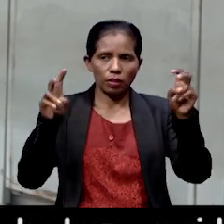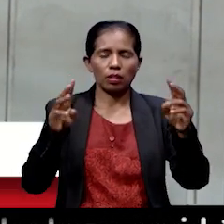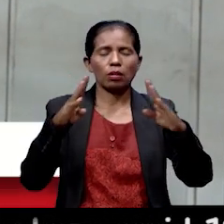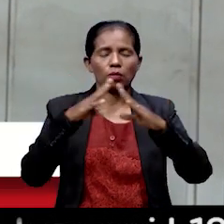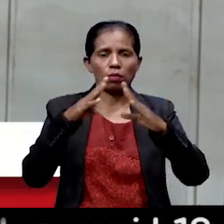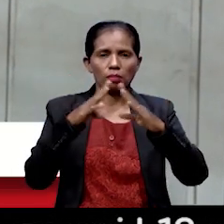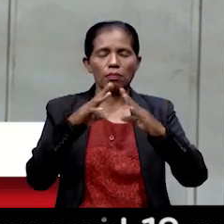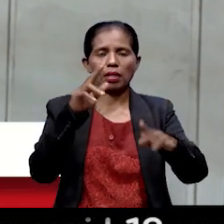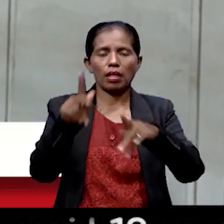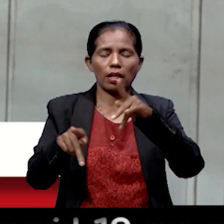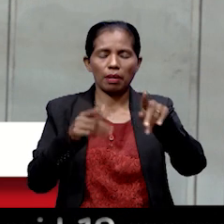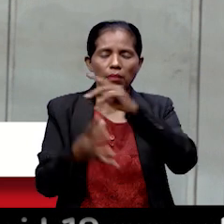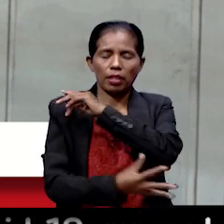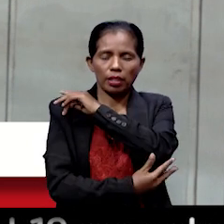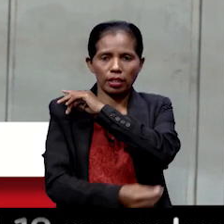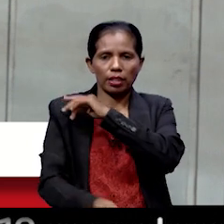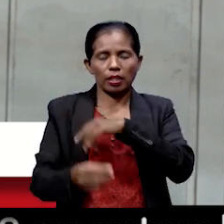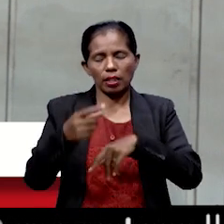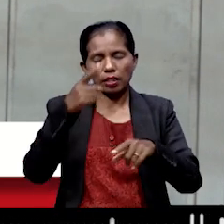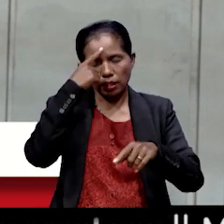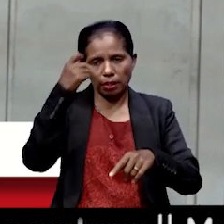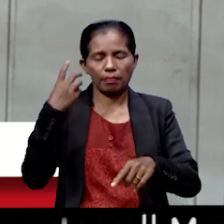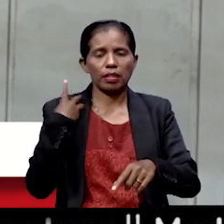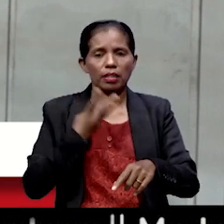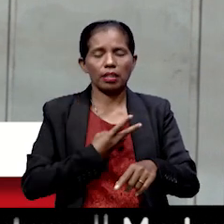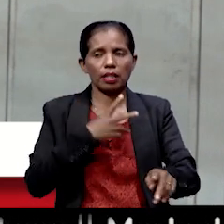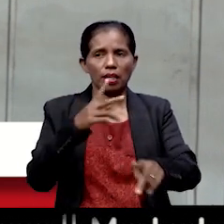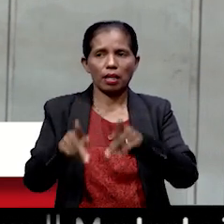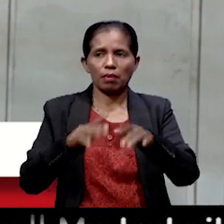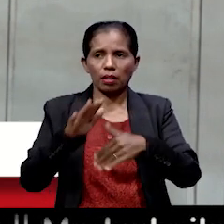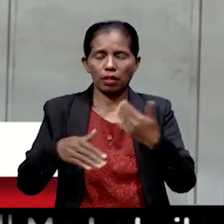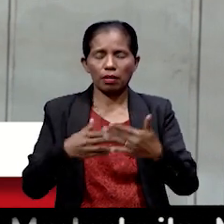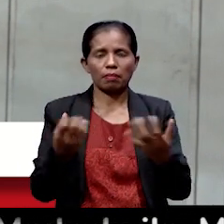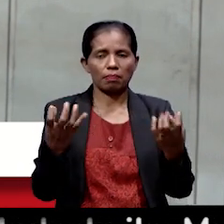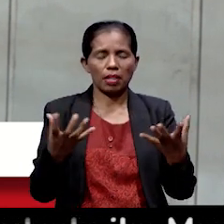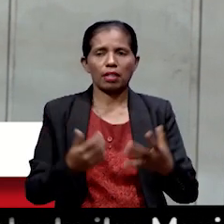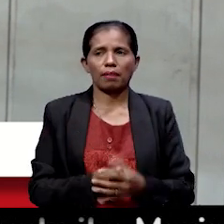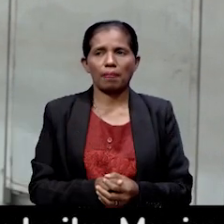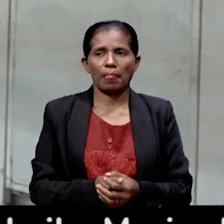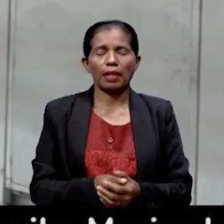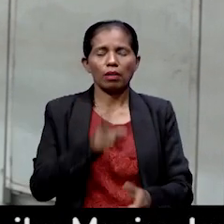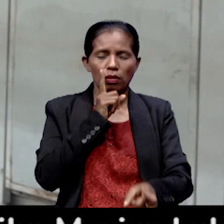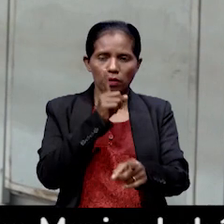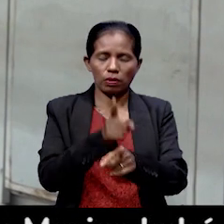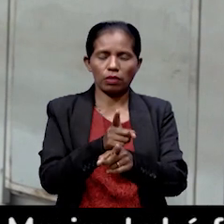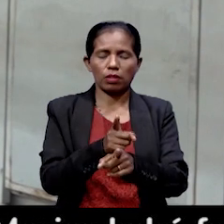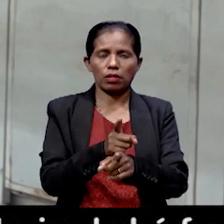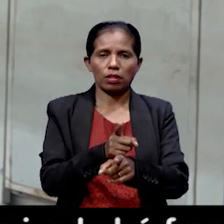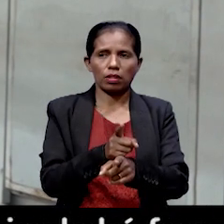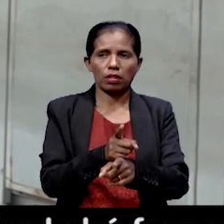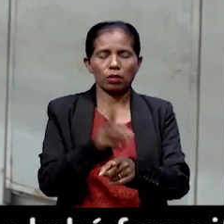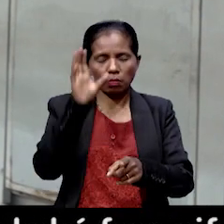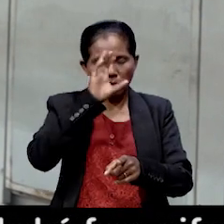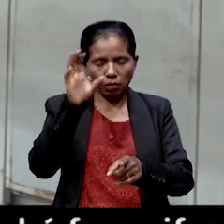ba kbitlaik. Tamba itene pobu ohin lorong barak mak los duni katak